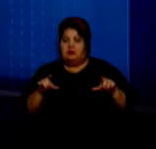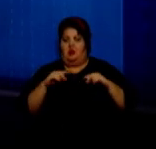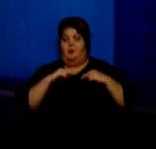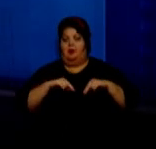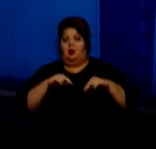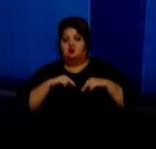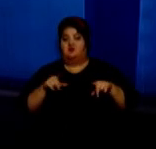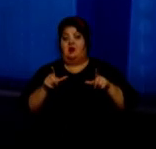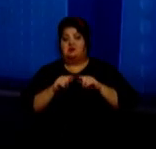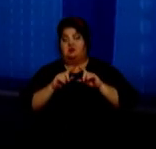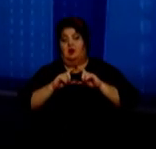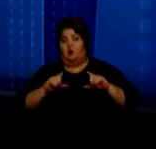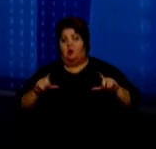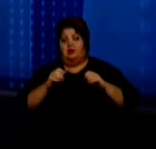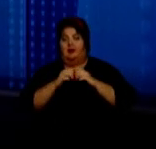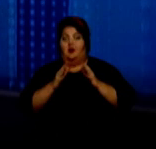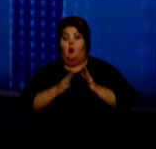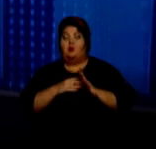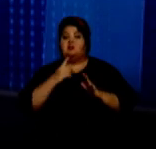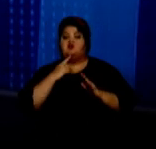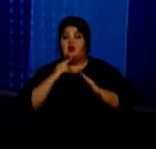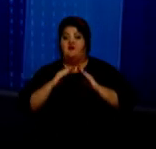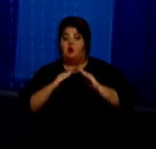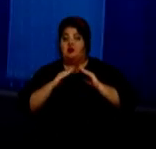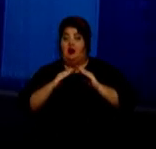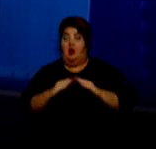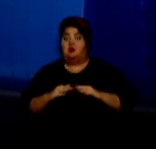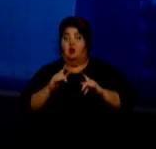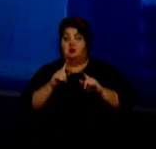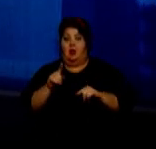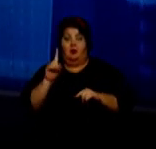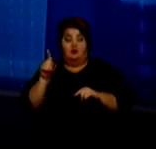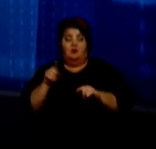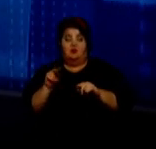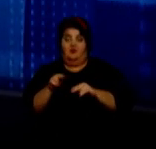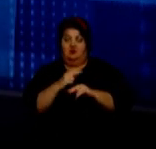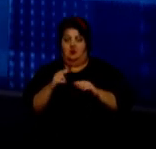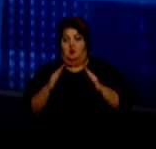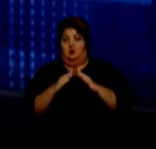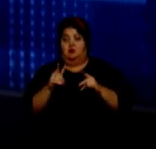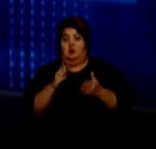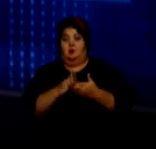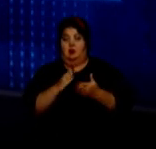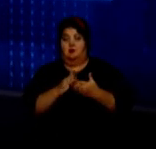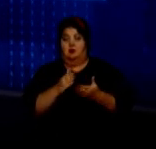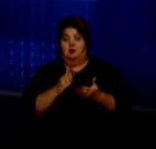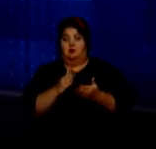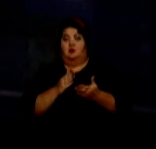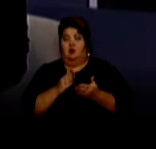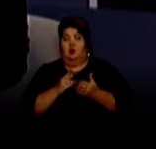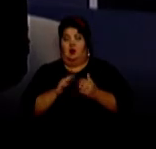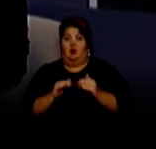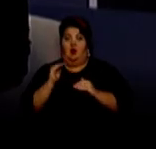з об'єктами, наприклад, комплекс червоних казарм. Там вони відреставрували будівлю, і зараз там міститься, здається, апеляційний